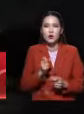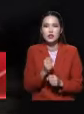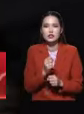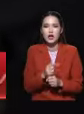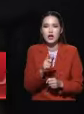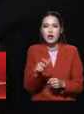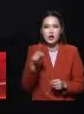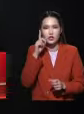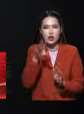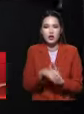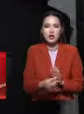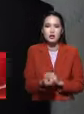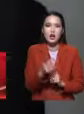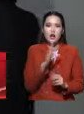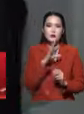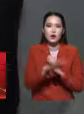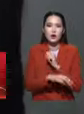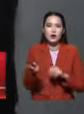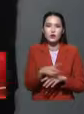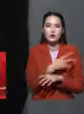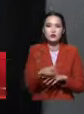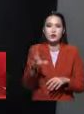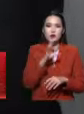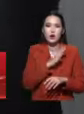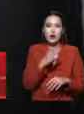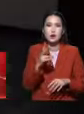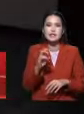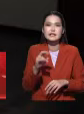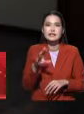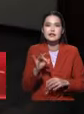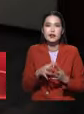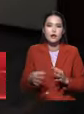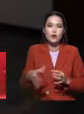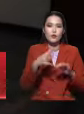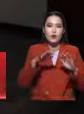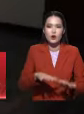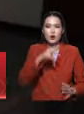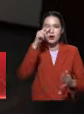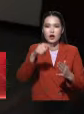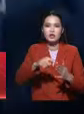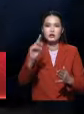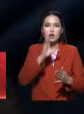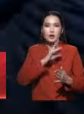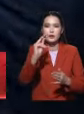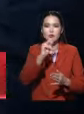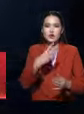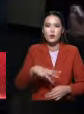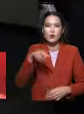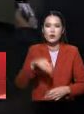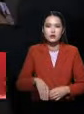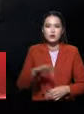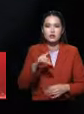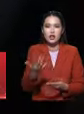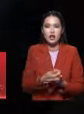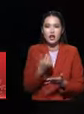жоспарында жасырмады. Түнгі сағат 10 Атыраудағы элиталық аудандағы жеке коттедж жарнамасы көзге түсті. Сағатына 30 мың теңге